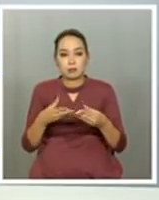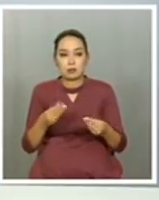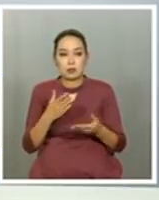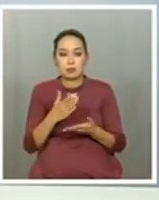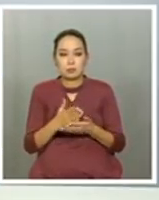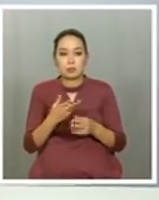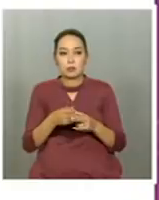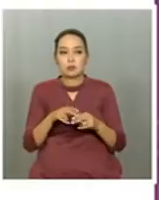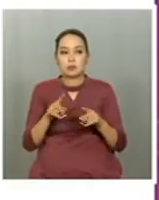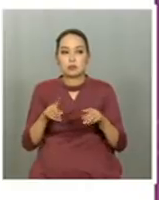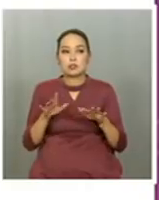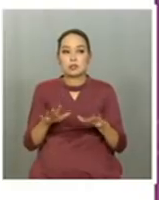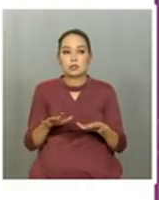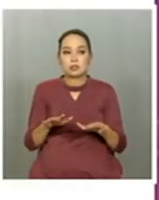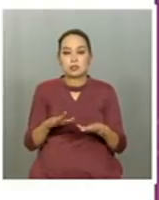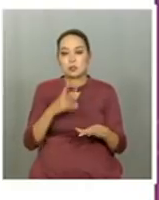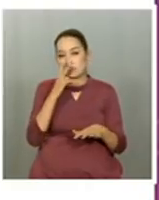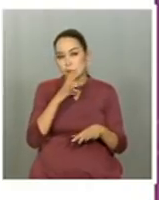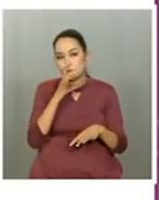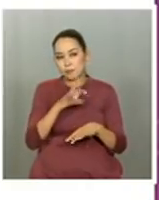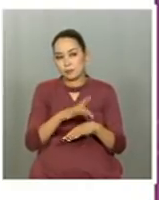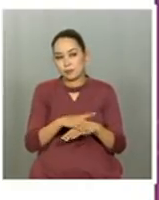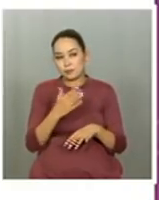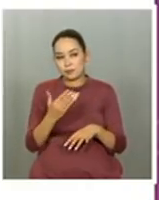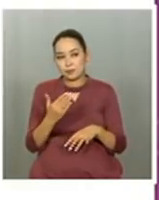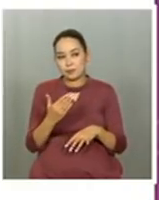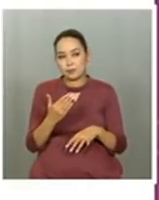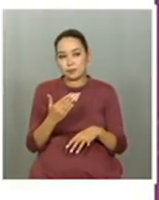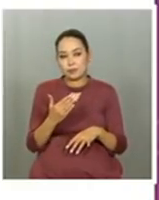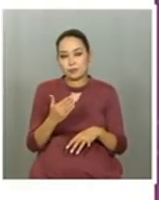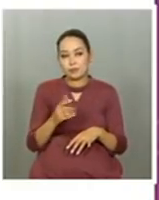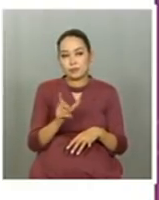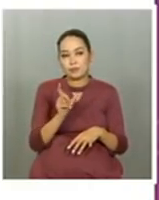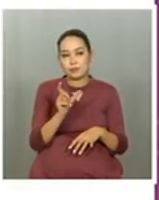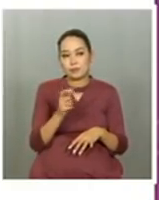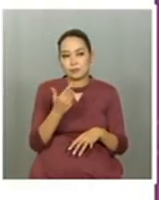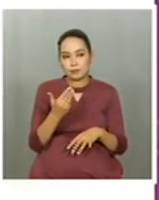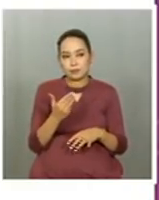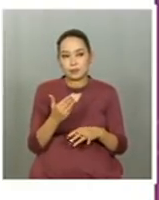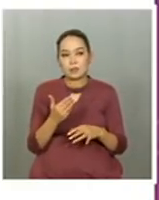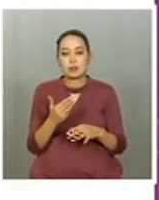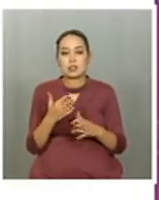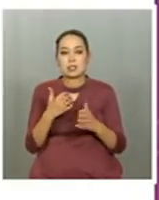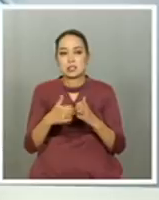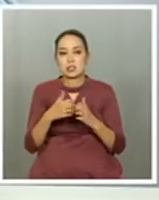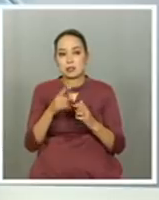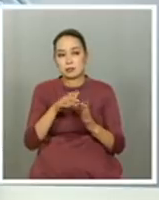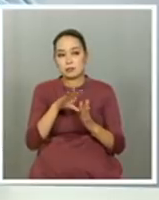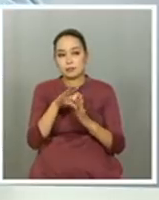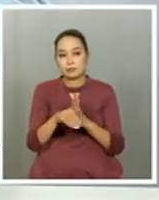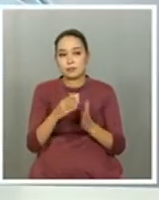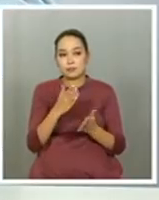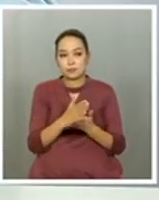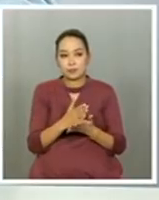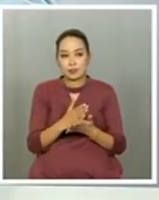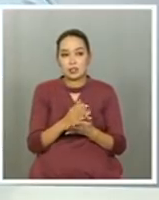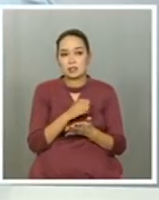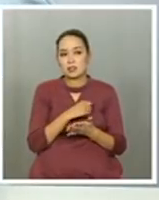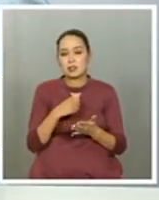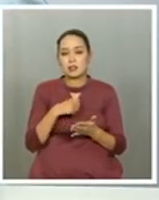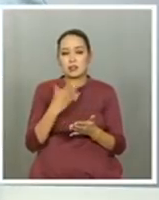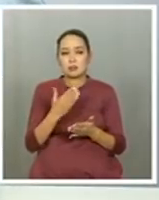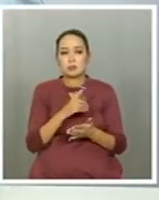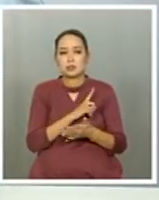жерде байқасаңыздар, сілтілік металдар өте белсенді металдарға жатады. Ең белсенді металдар